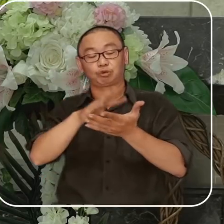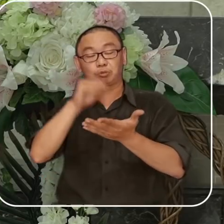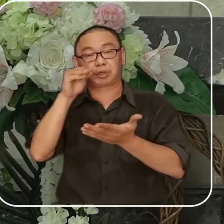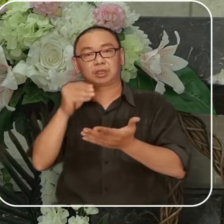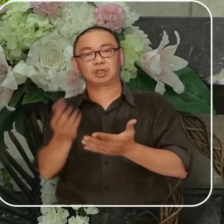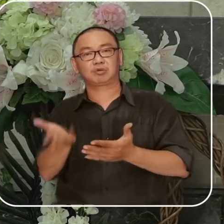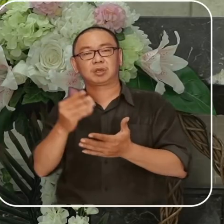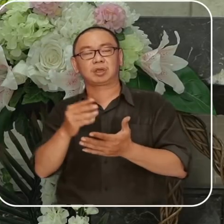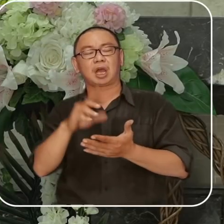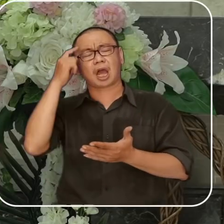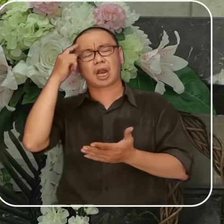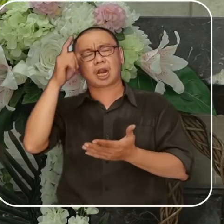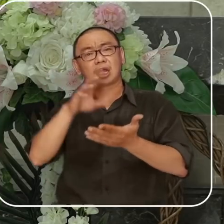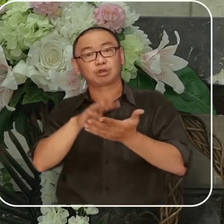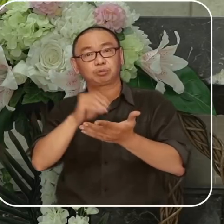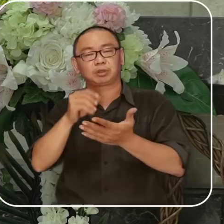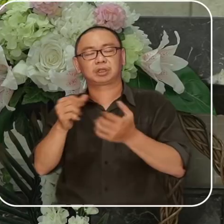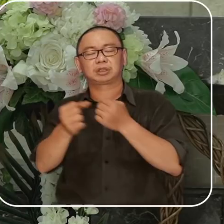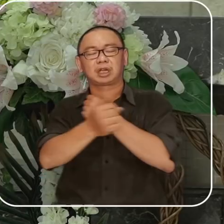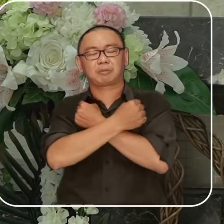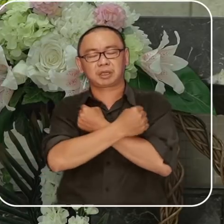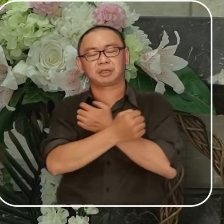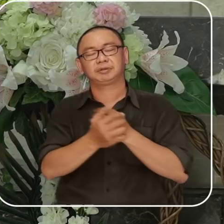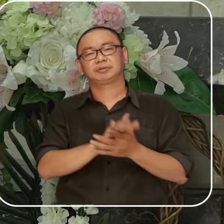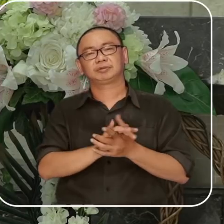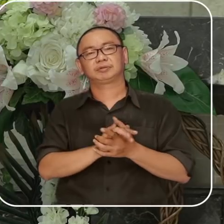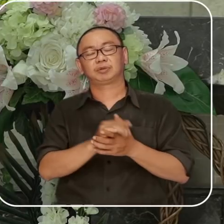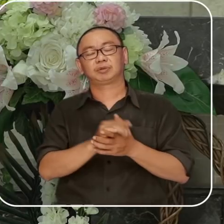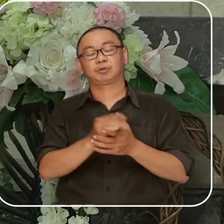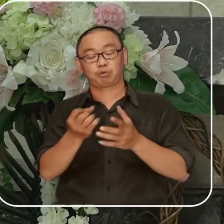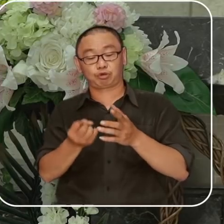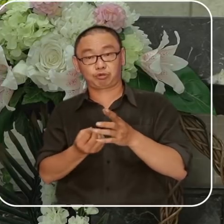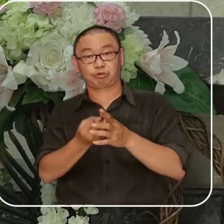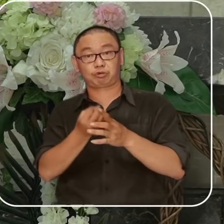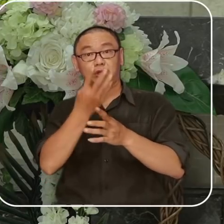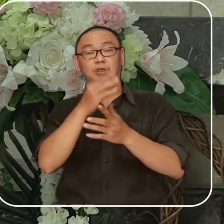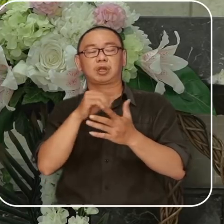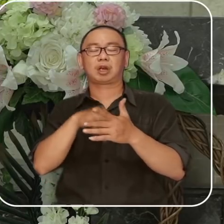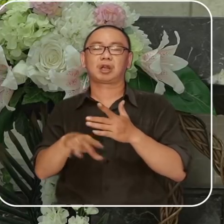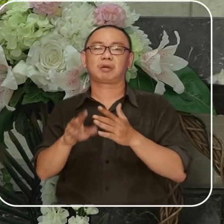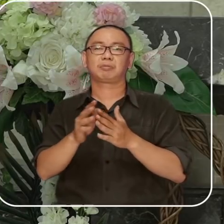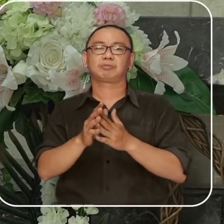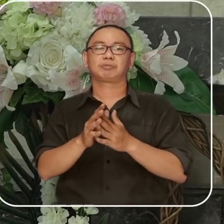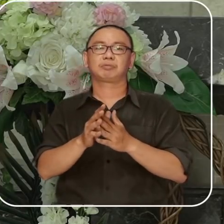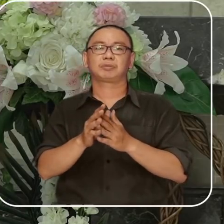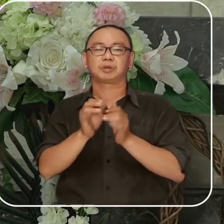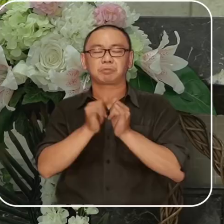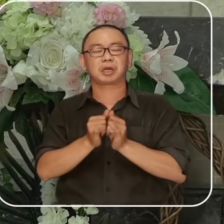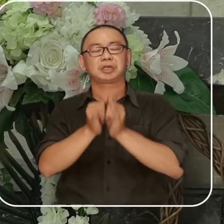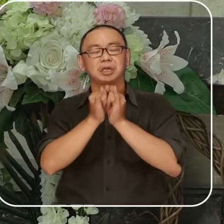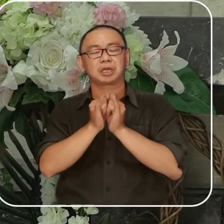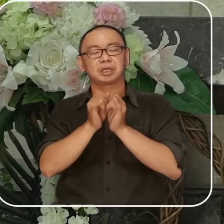kehidupan. Allah yang sumber keselamatan. Diwujudkan dalam beribadah yang